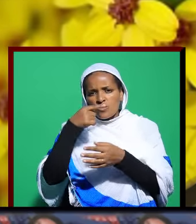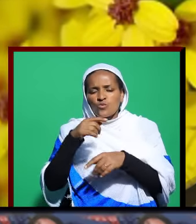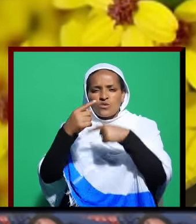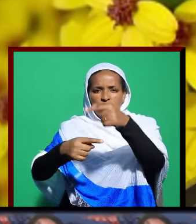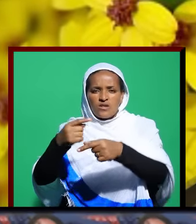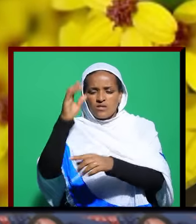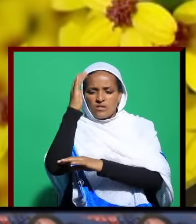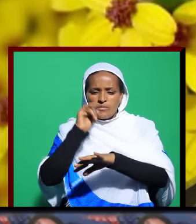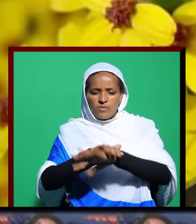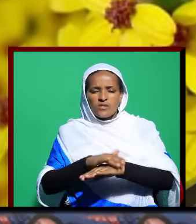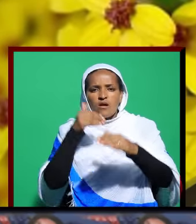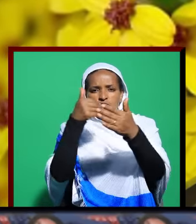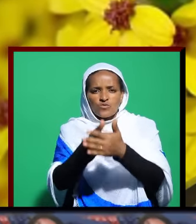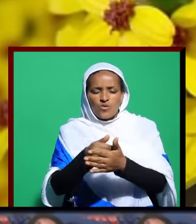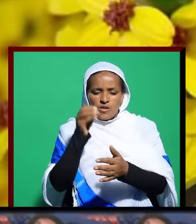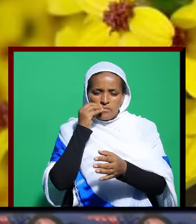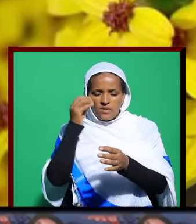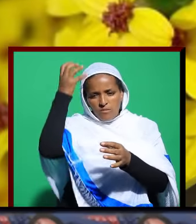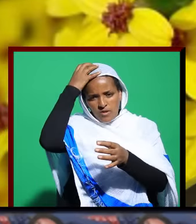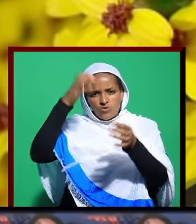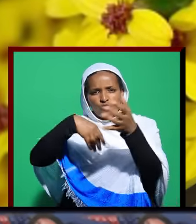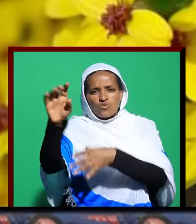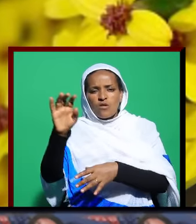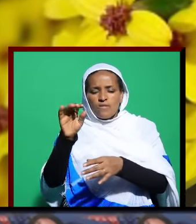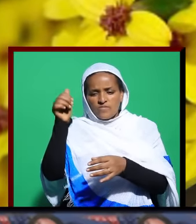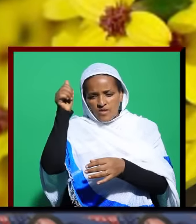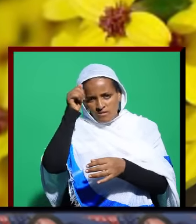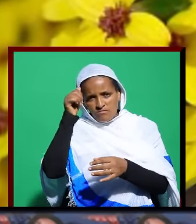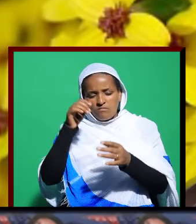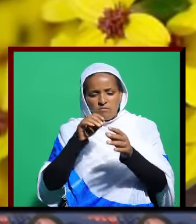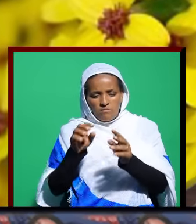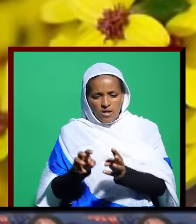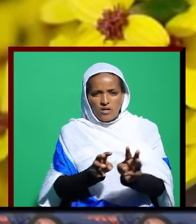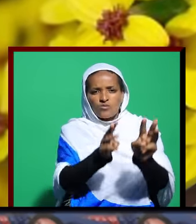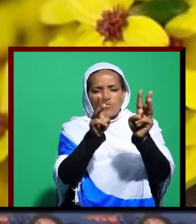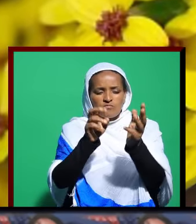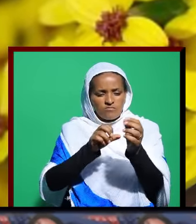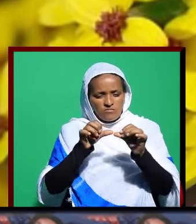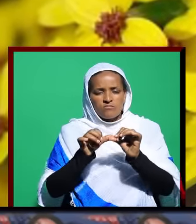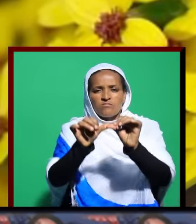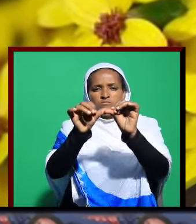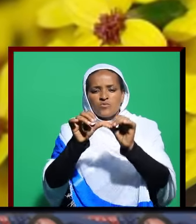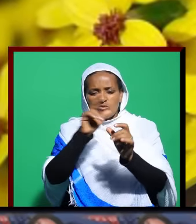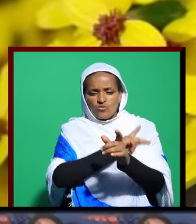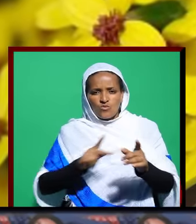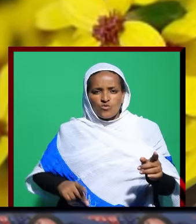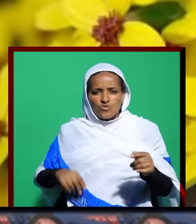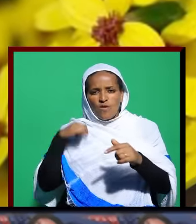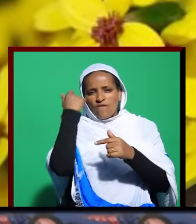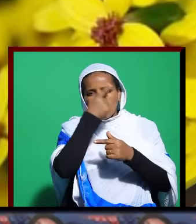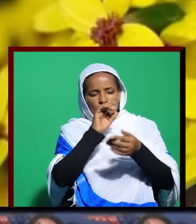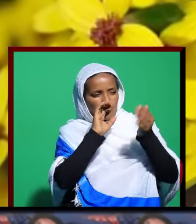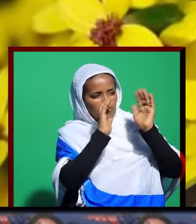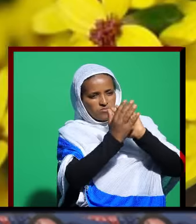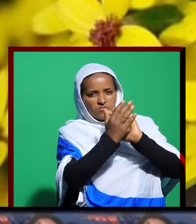ይህን ነግሮት ሄደ፣ የእግዚአብሔር መልእክት አድርሶ ሄደ። ከቤተ መንግሥቱ ወጥቷል። ኢሳይያስ መንገዱን ቀጥሏል። ንጉሡ ግን ፊቱን